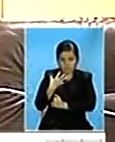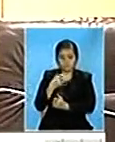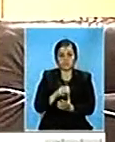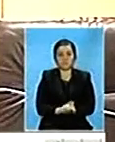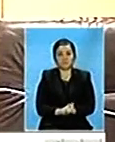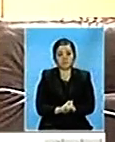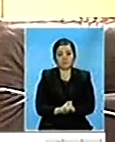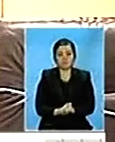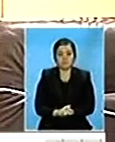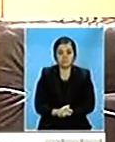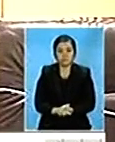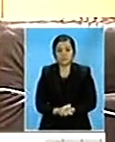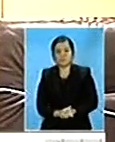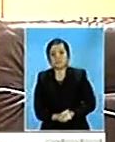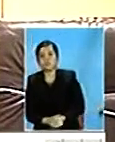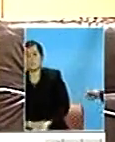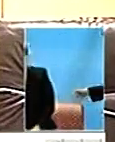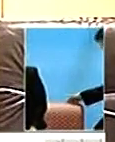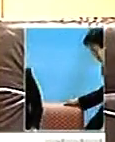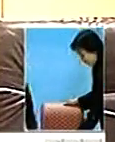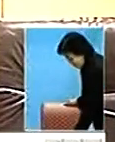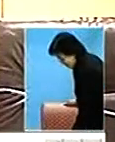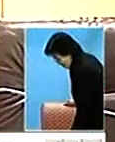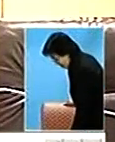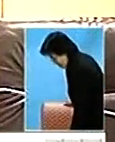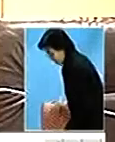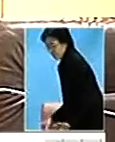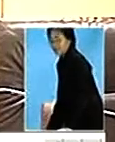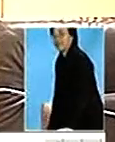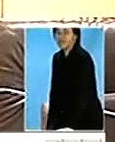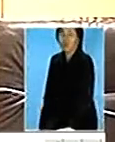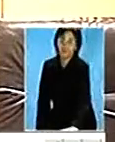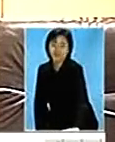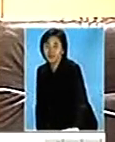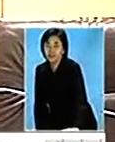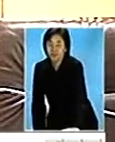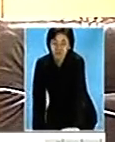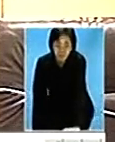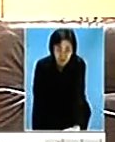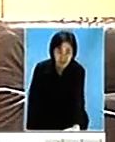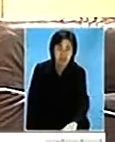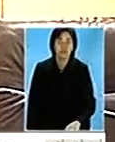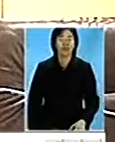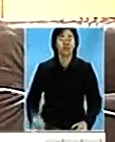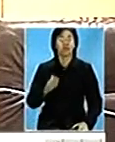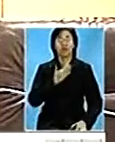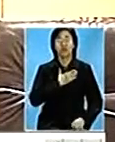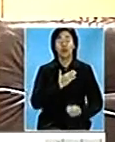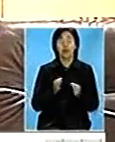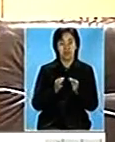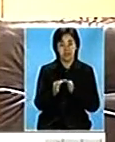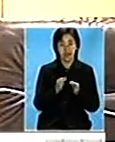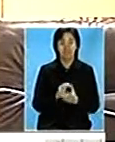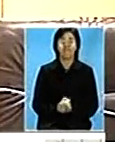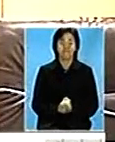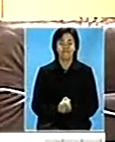จ้งข่าวนะครับผมขอตอบคำถามของท่